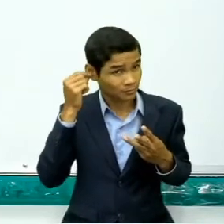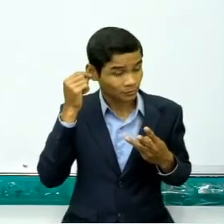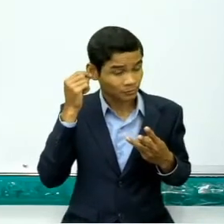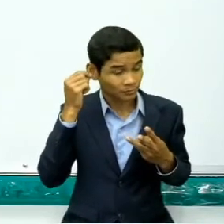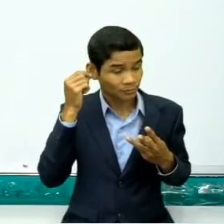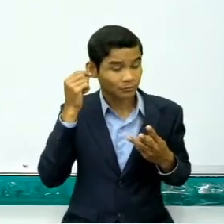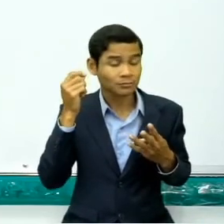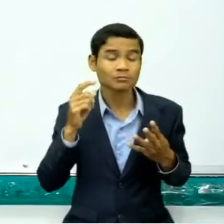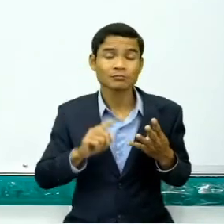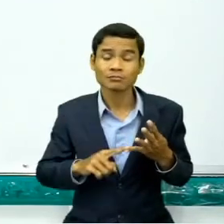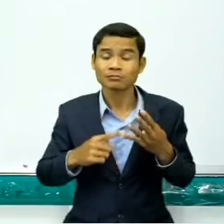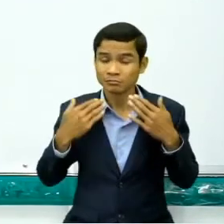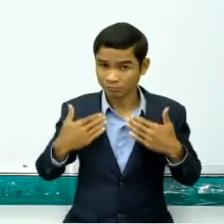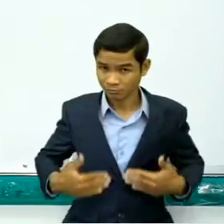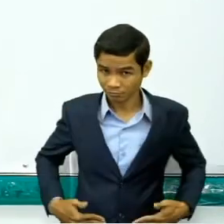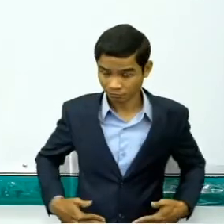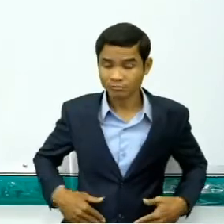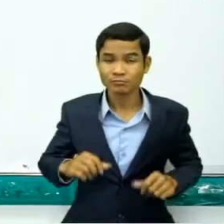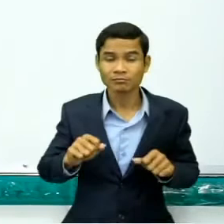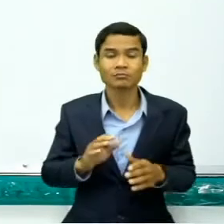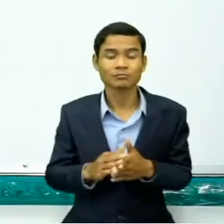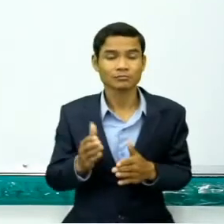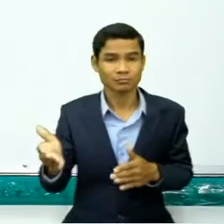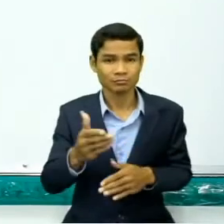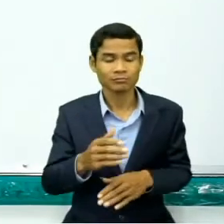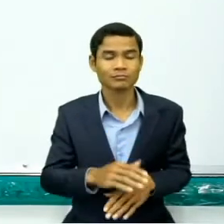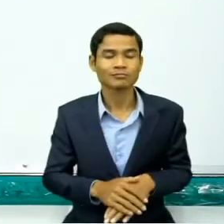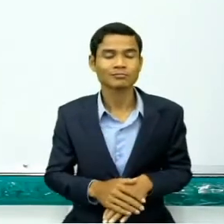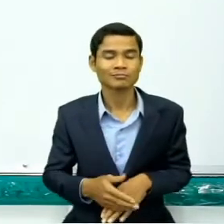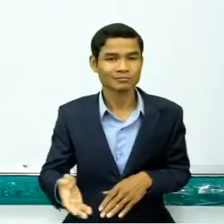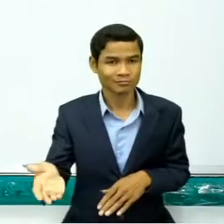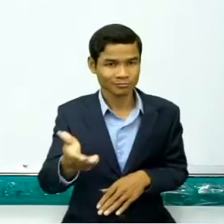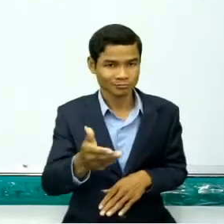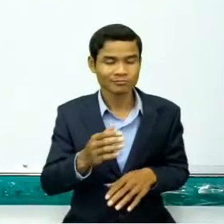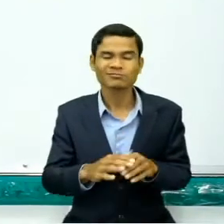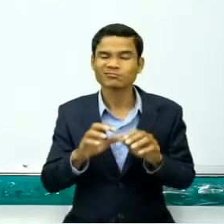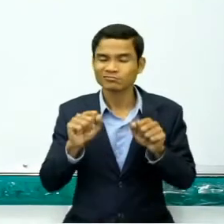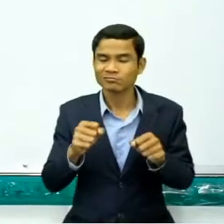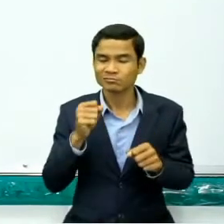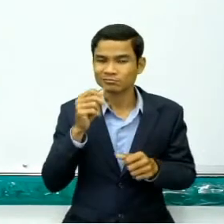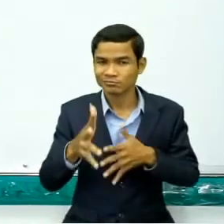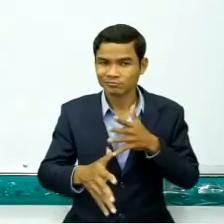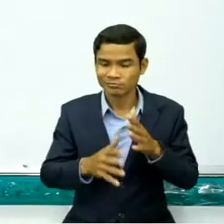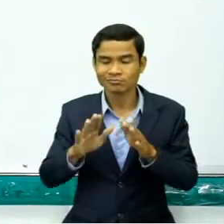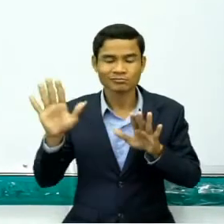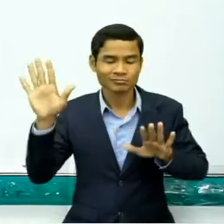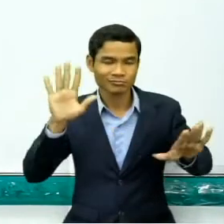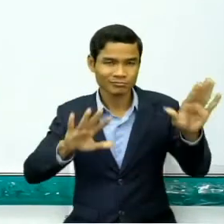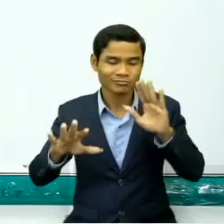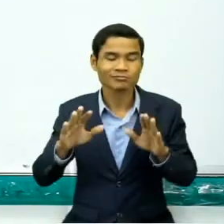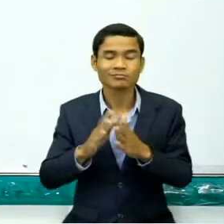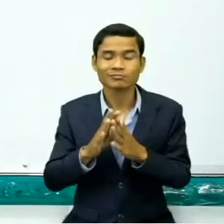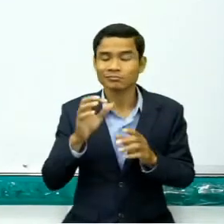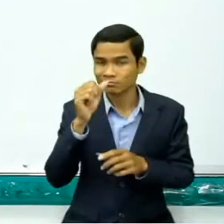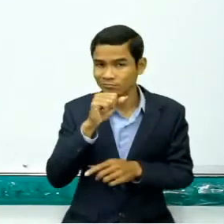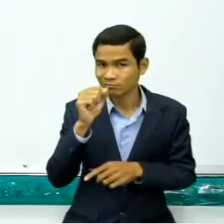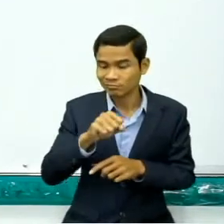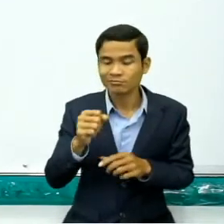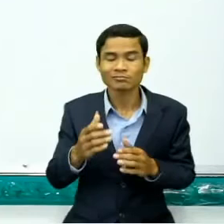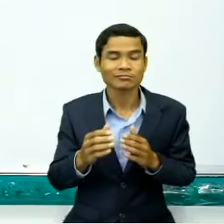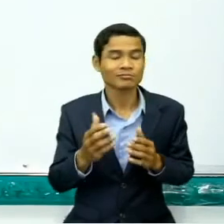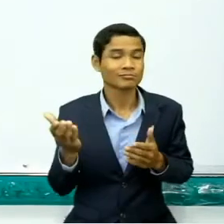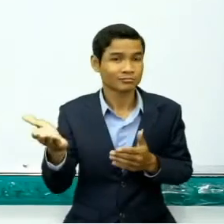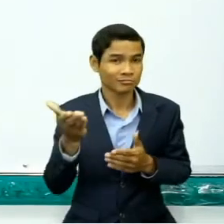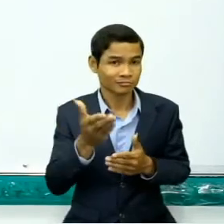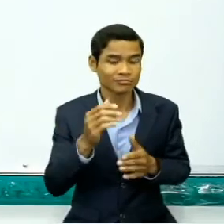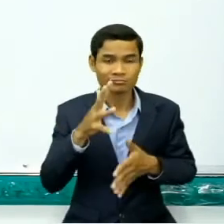nâng chà khôn pram nè bỏ dưỡng nâng chà lời con chăm sóc đáp nè cô chỉ riêng hai thơ cài việc cả hai bàn tuột tiền đấy nè cô đang nằm con